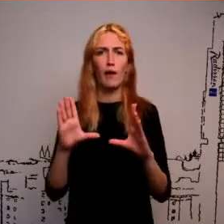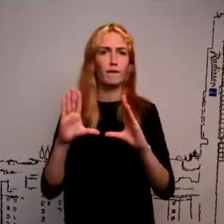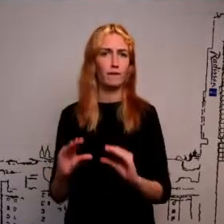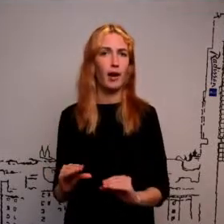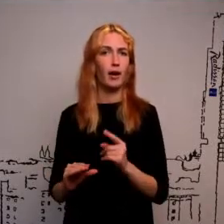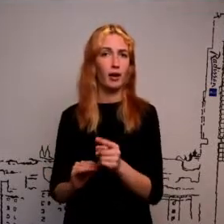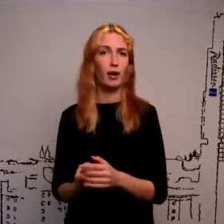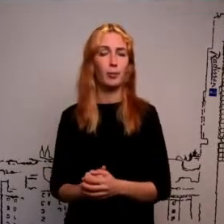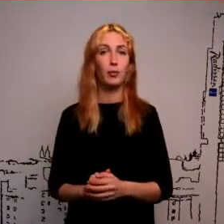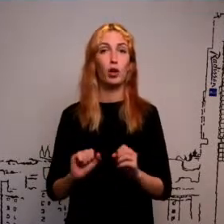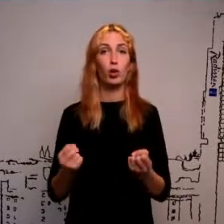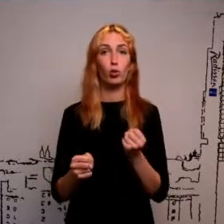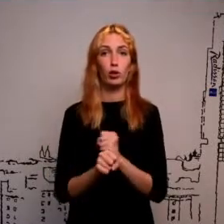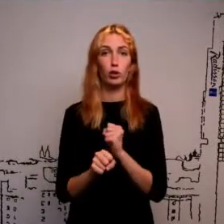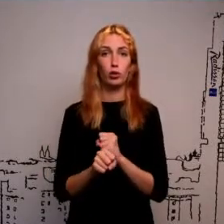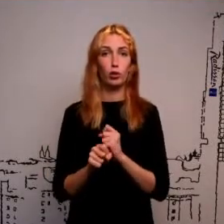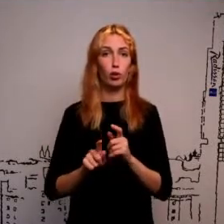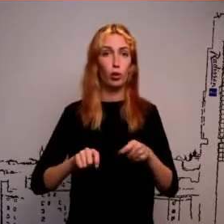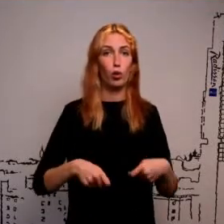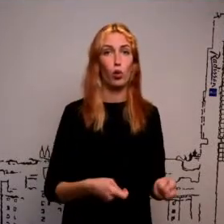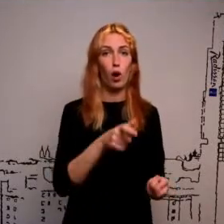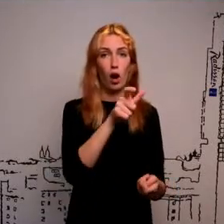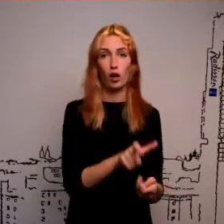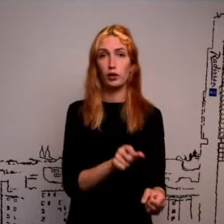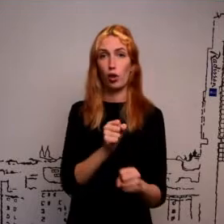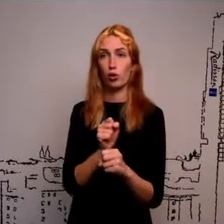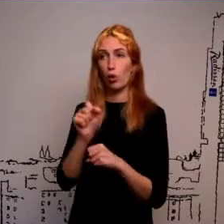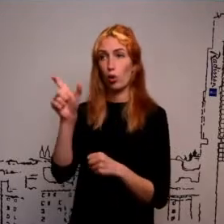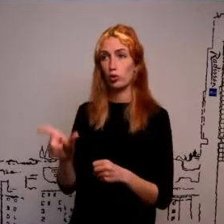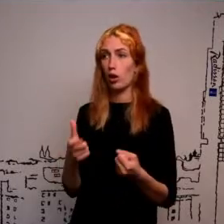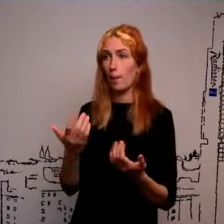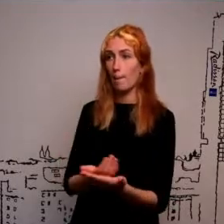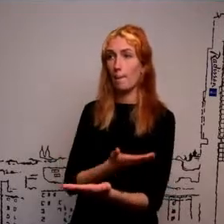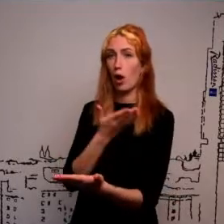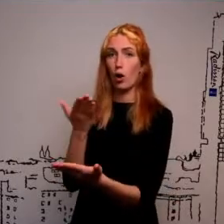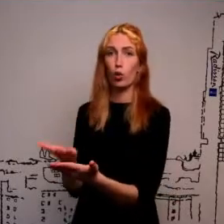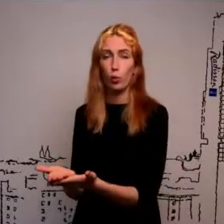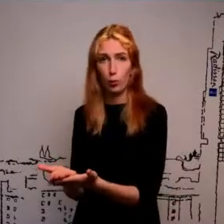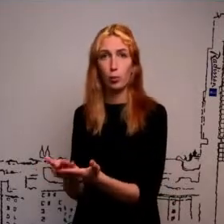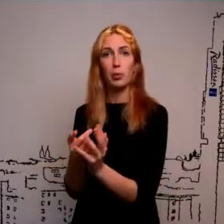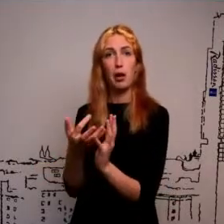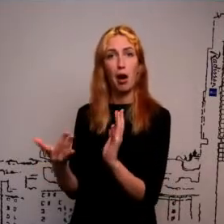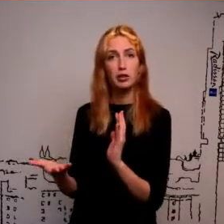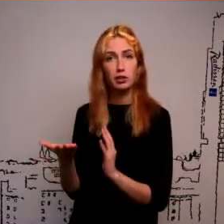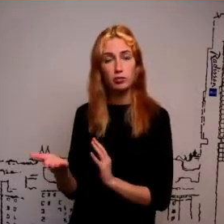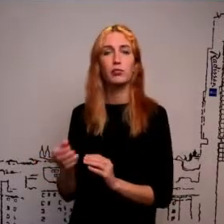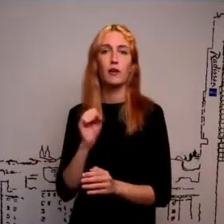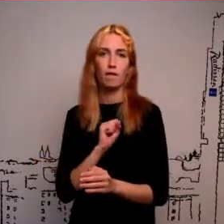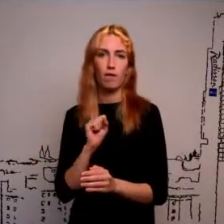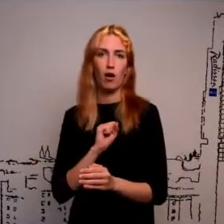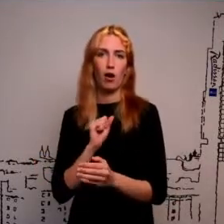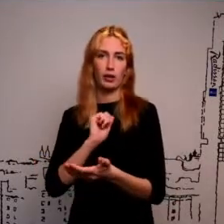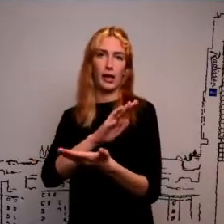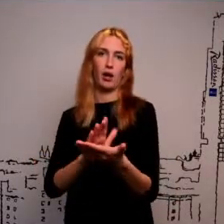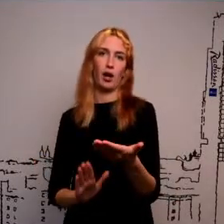noh, ütleme, et kui tööandja pakub töötajale nii-öelda asjades rahaliselt hinnatavad mingit hüve, siis ka see tuleb deklareerida